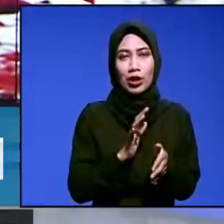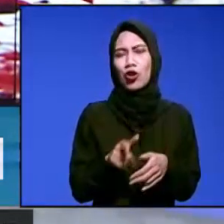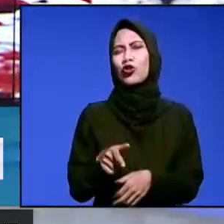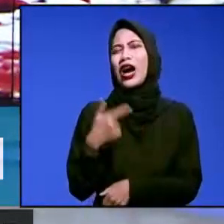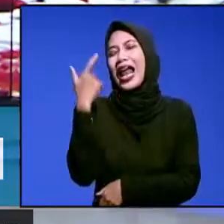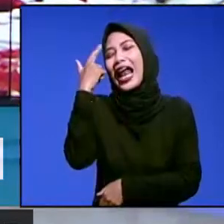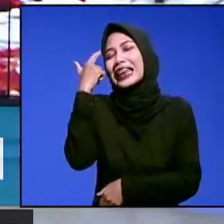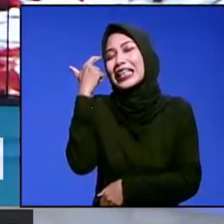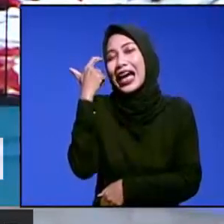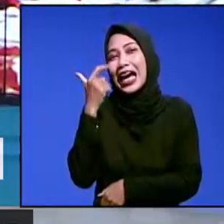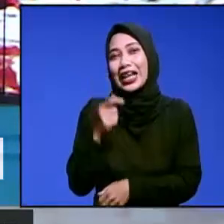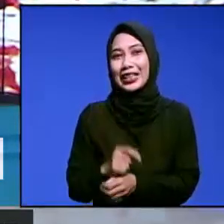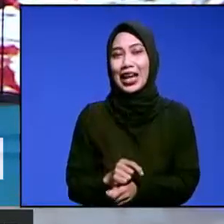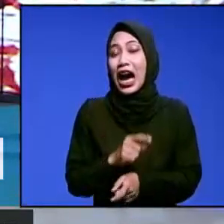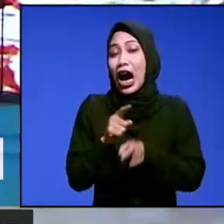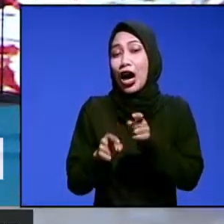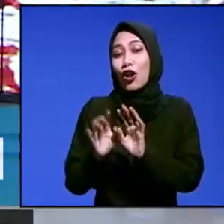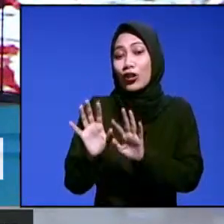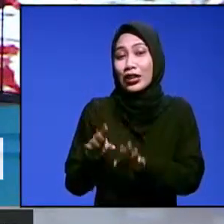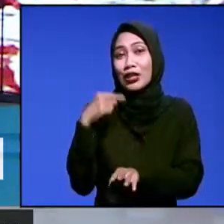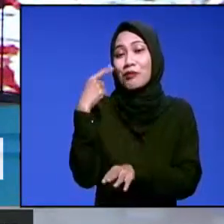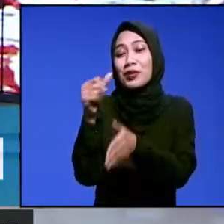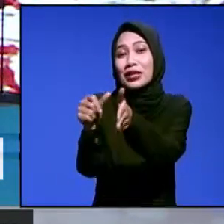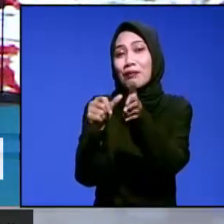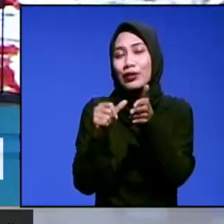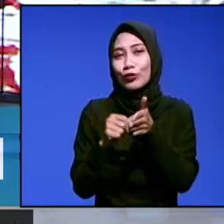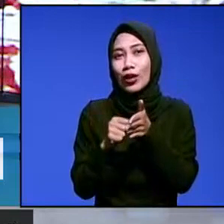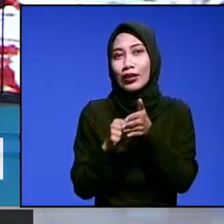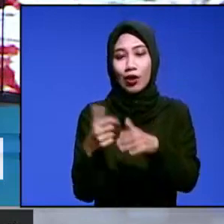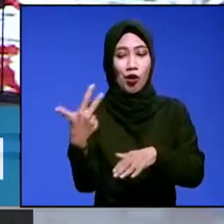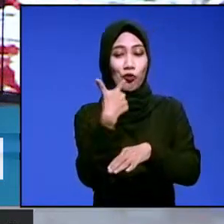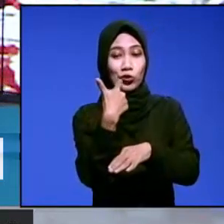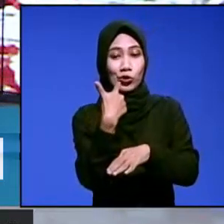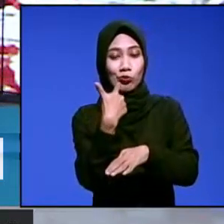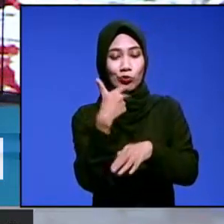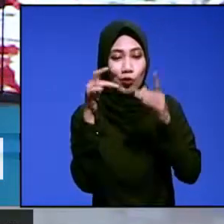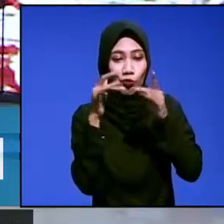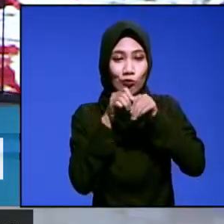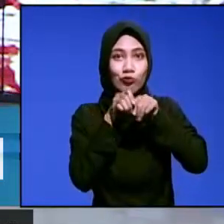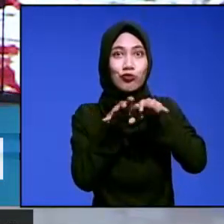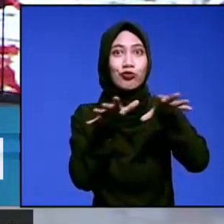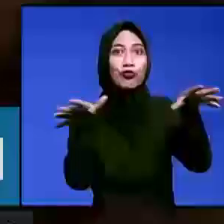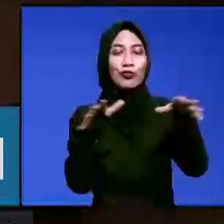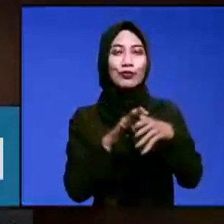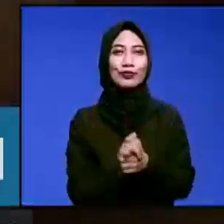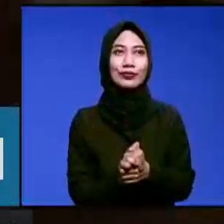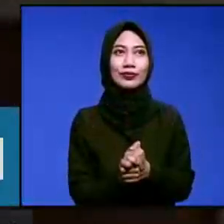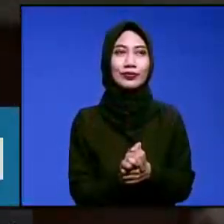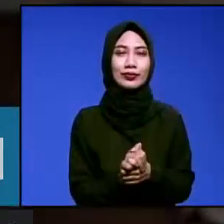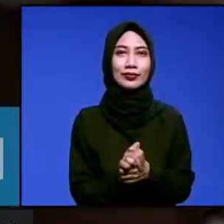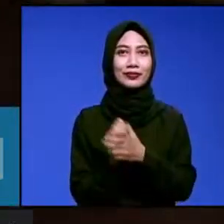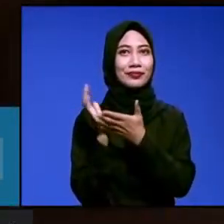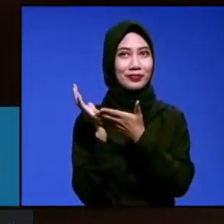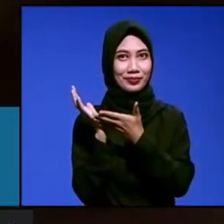berterima kasih jika mendapat bantuan aksi nenek ini pun viral di media sosial CSO